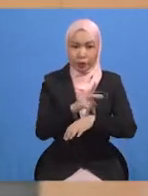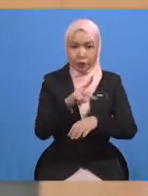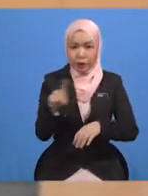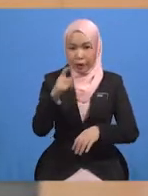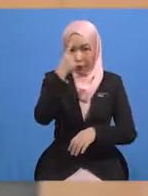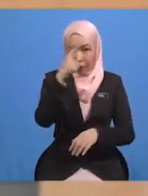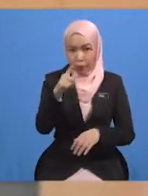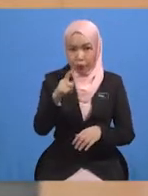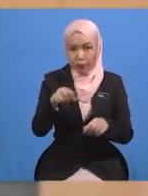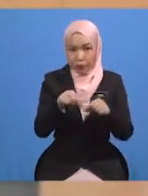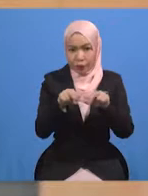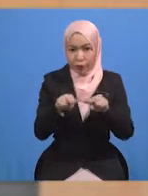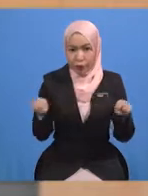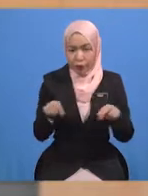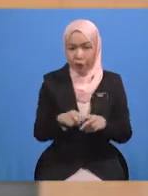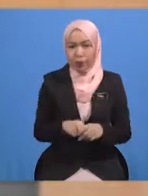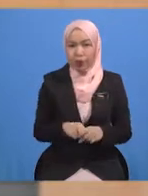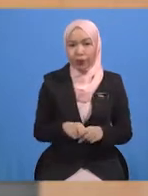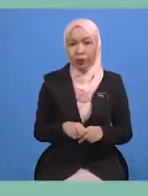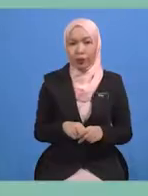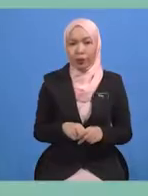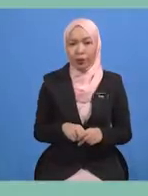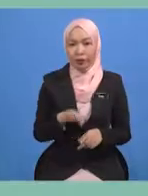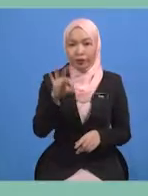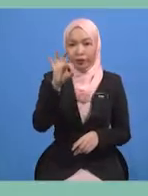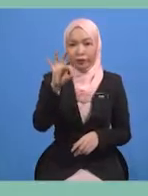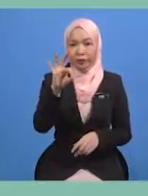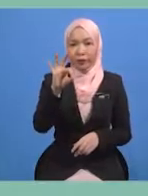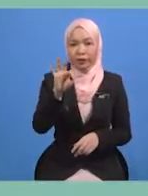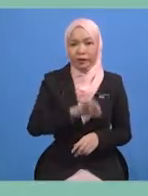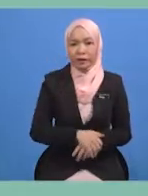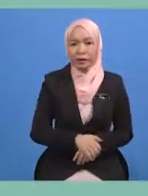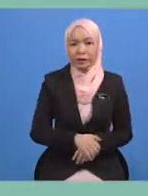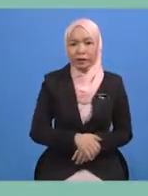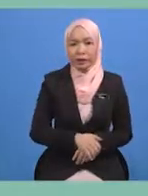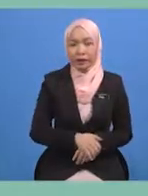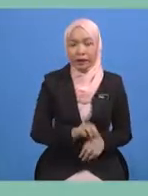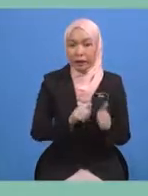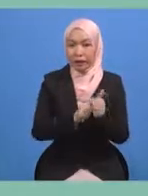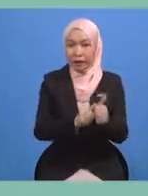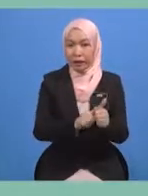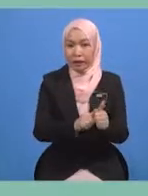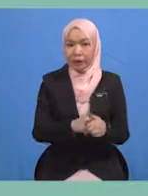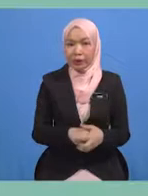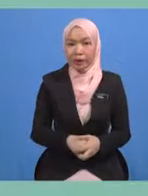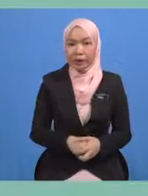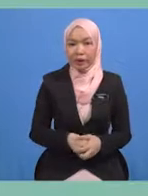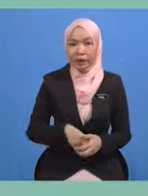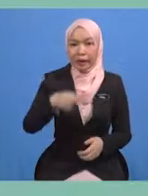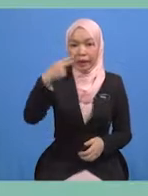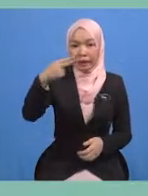Ya, betul. Kita menggunakan unit Hertz atau simbolnya Hz.